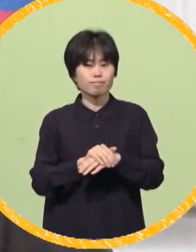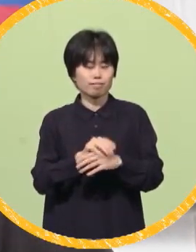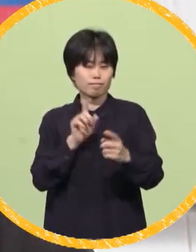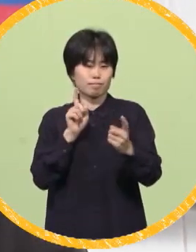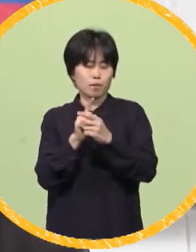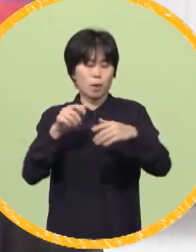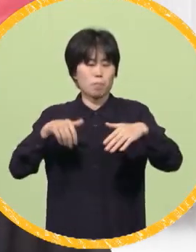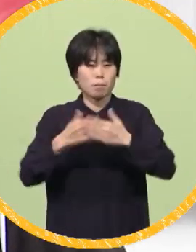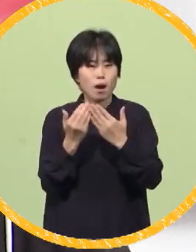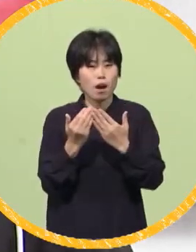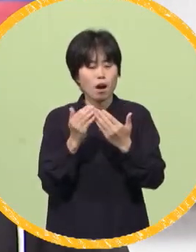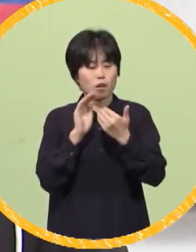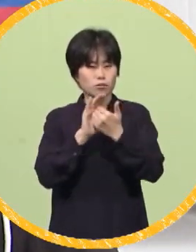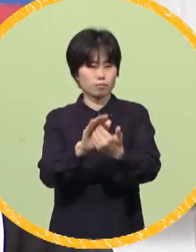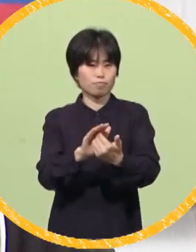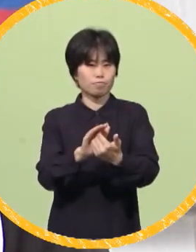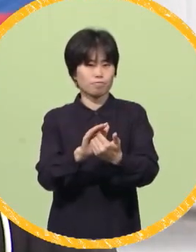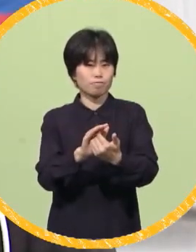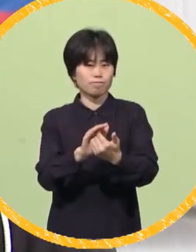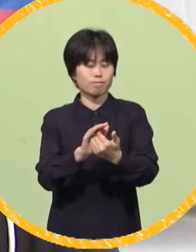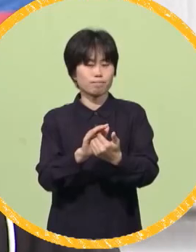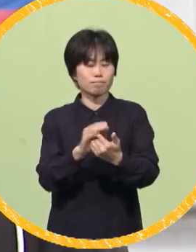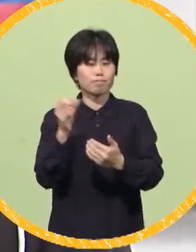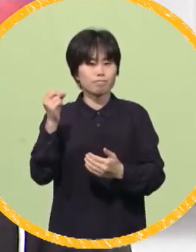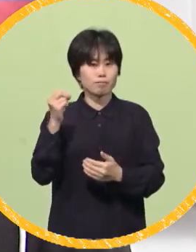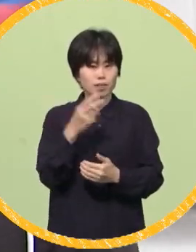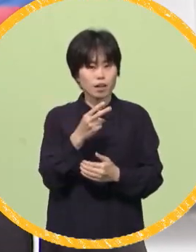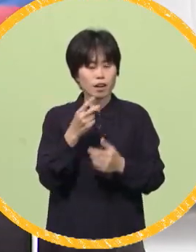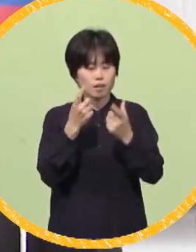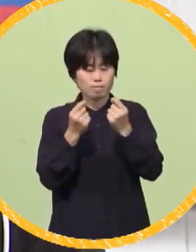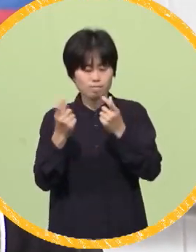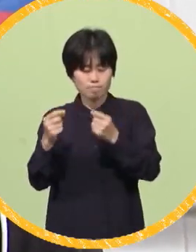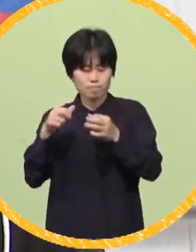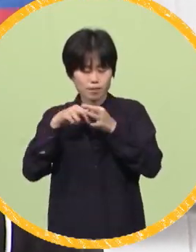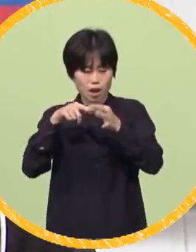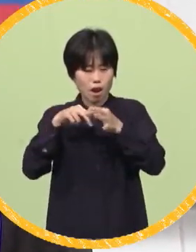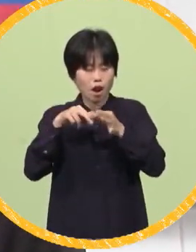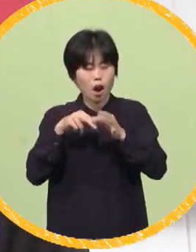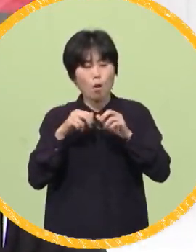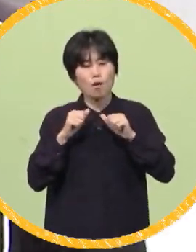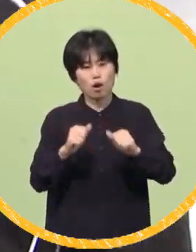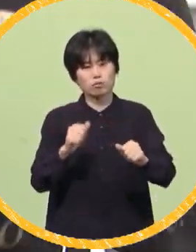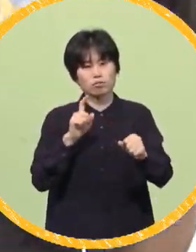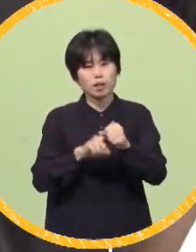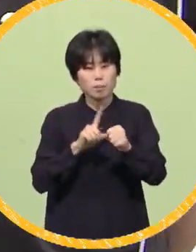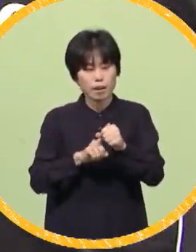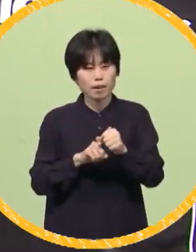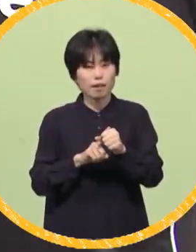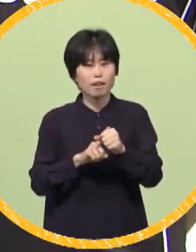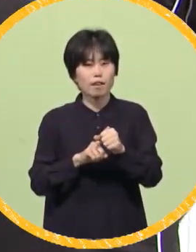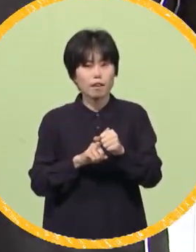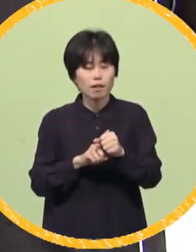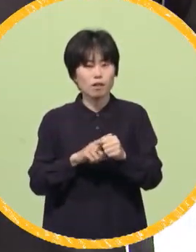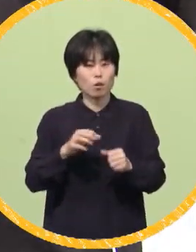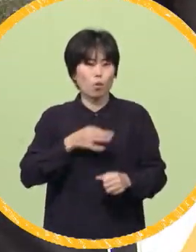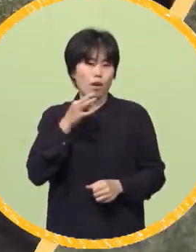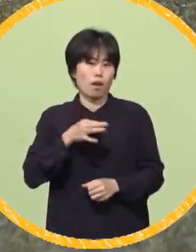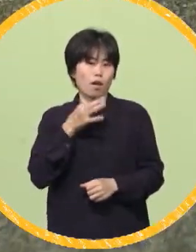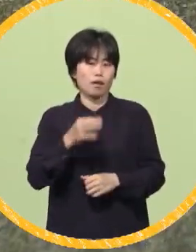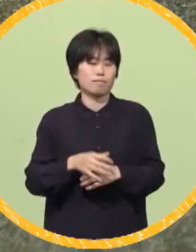危ない接触プレーとかを避けつつ、ただしっかりとサッカーとして戦えるというか、 そういうことで声を出してたんですね、